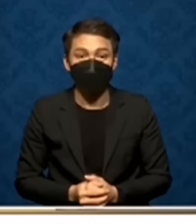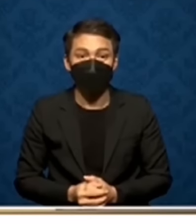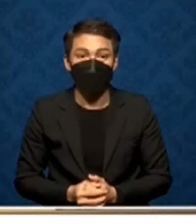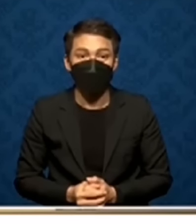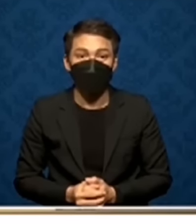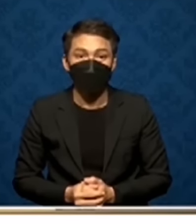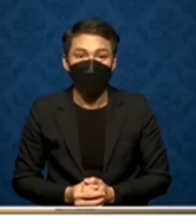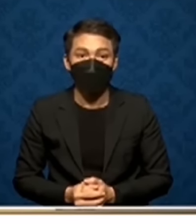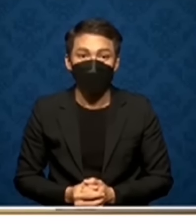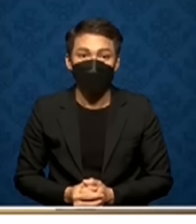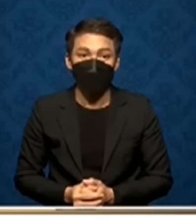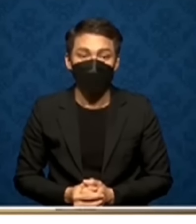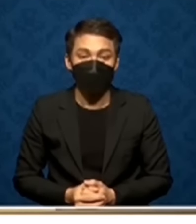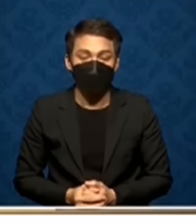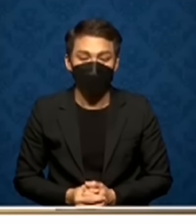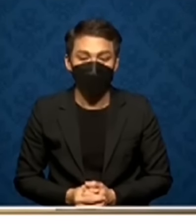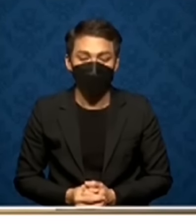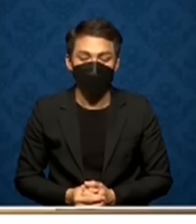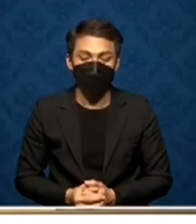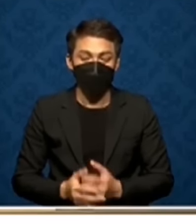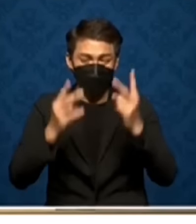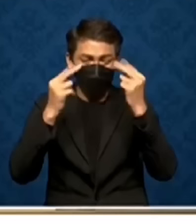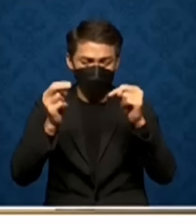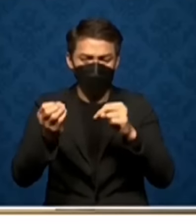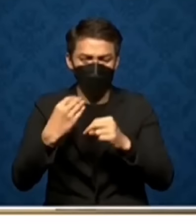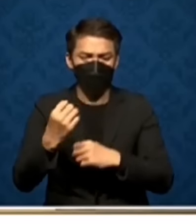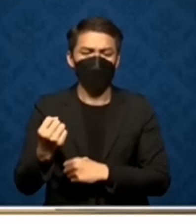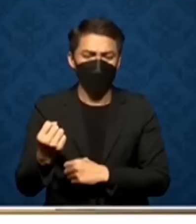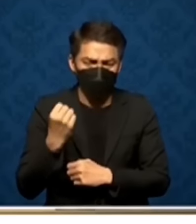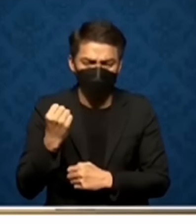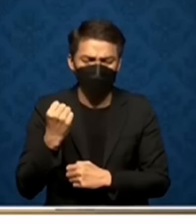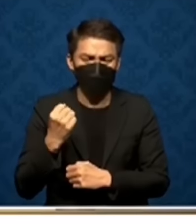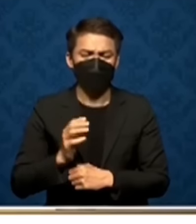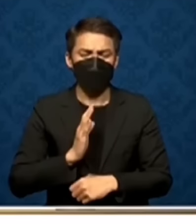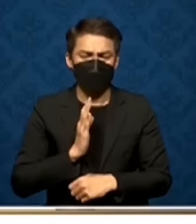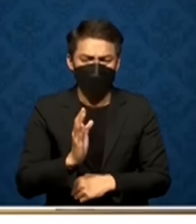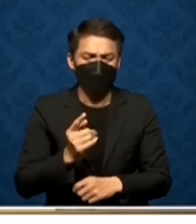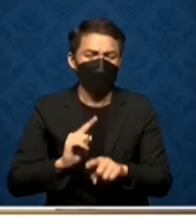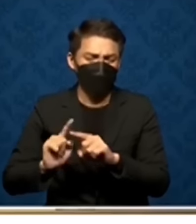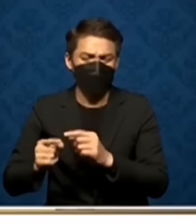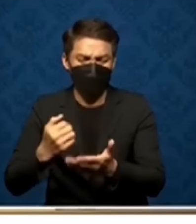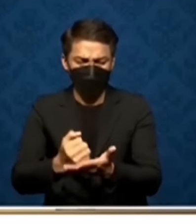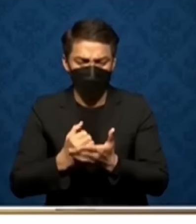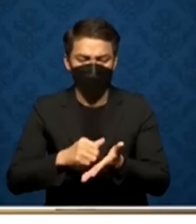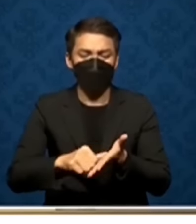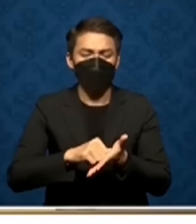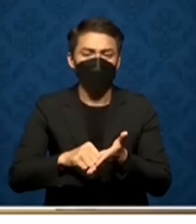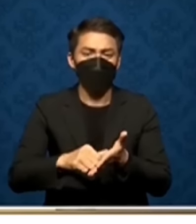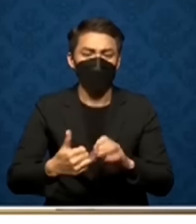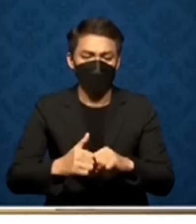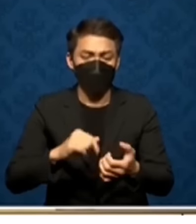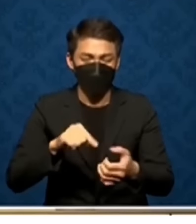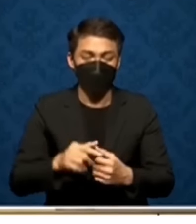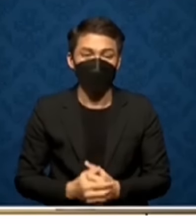คือท่านนายกใช้ความมั่นคงมั่งคั่งยั่งยืนมาแก้ปัญหาสิ่งที่3จังหวัดผมอยากจะเทียบกับต